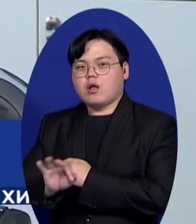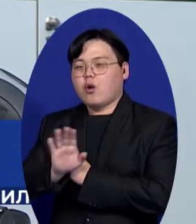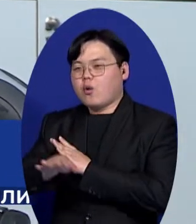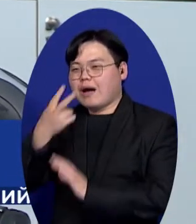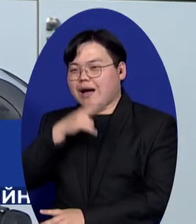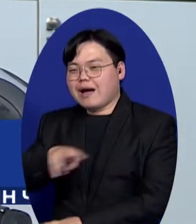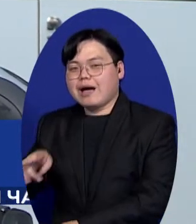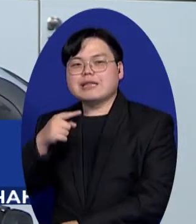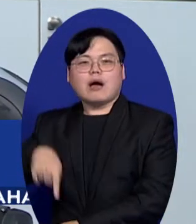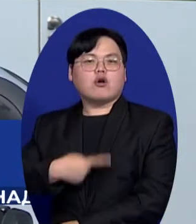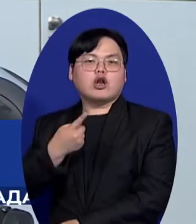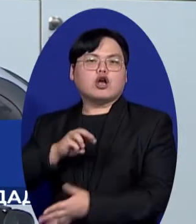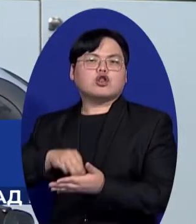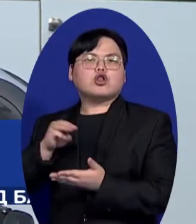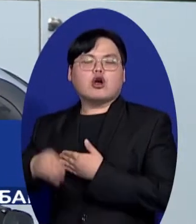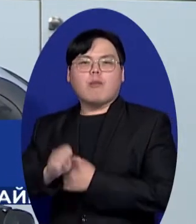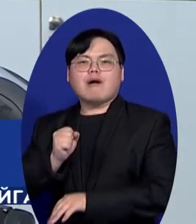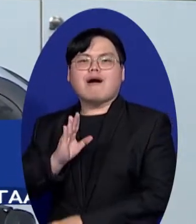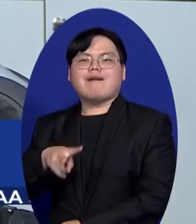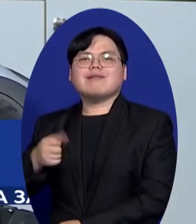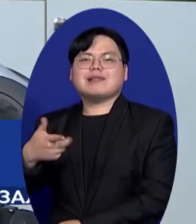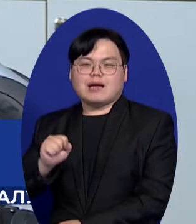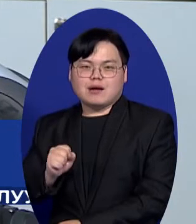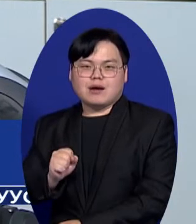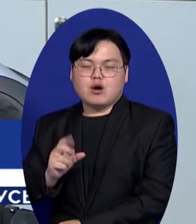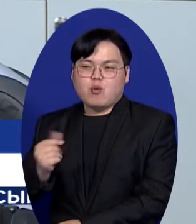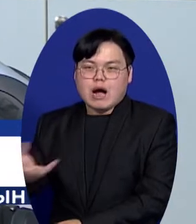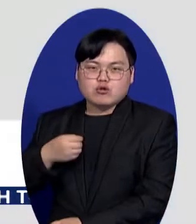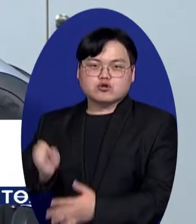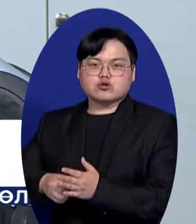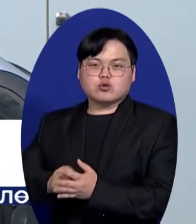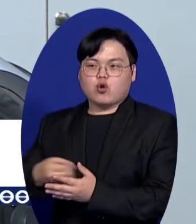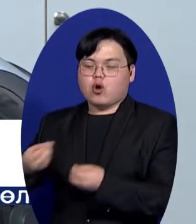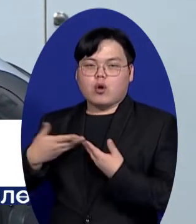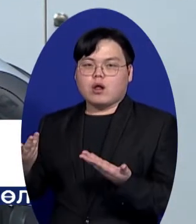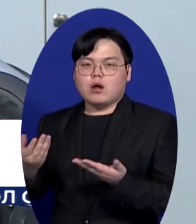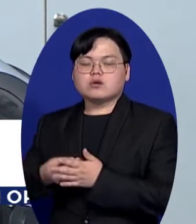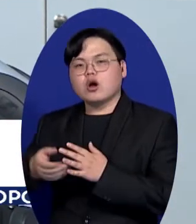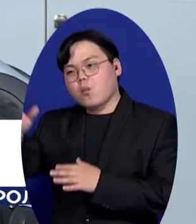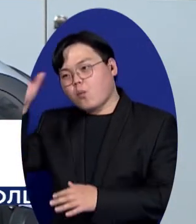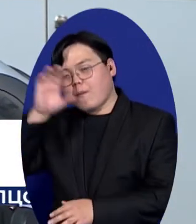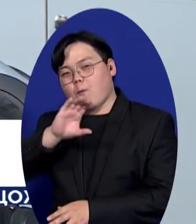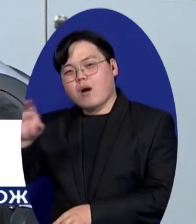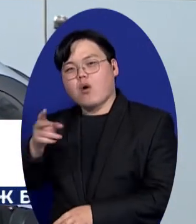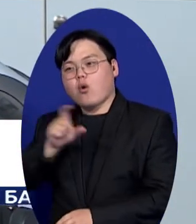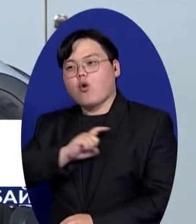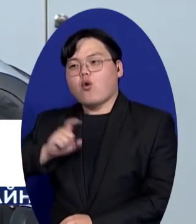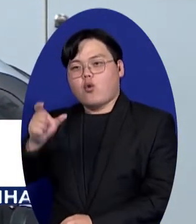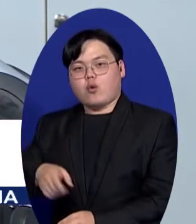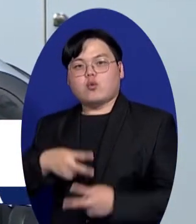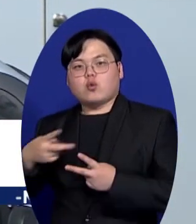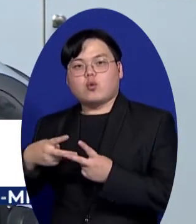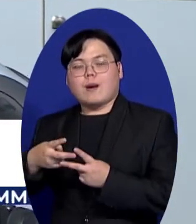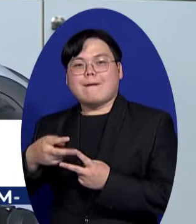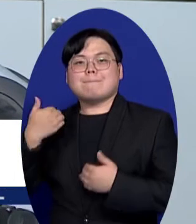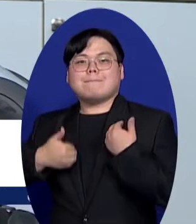1.1 тэрбумын одоо авлагатай нь оюутнуудаас. Боловсролын байгууллага чинь тухайн хувинд үйлчлэгээ үзүүлж байна гэдэг чинь багш хичээлээ